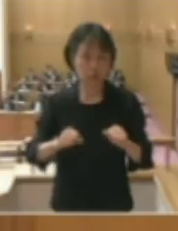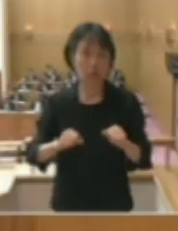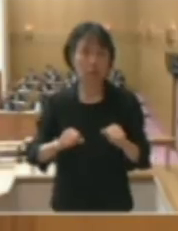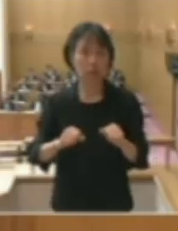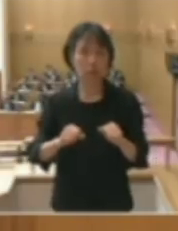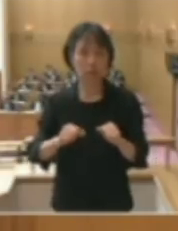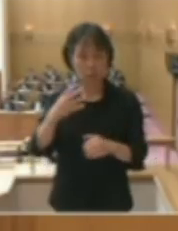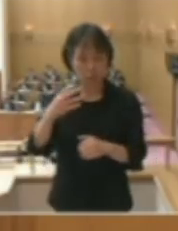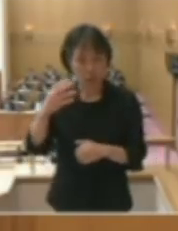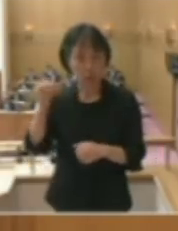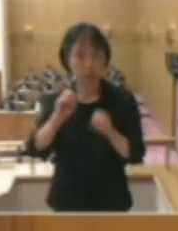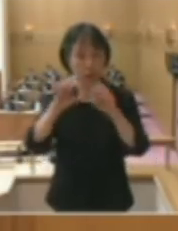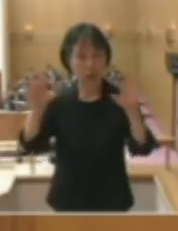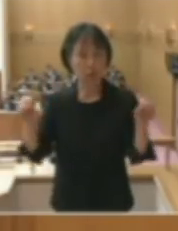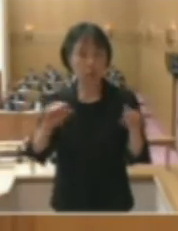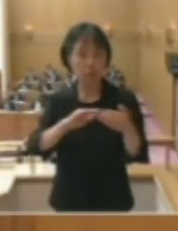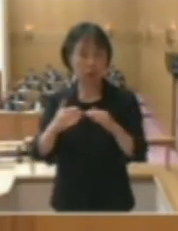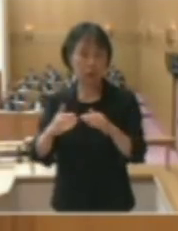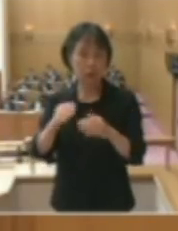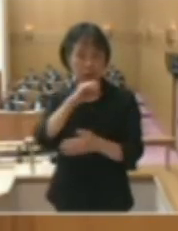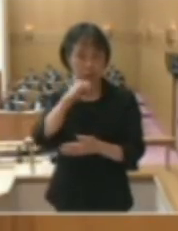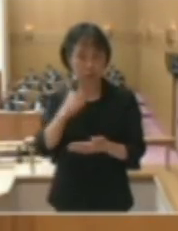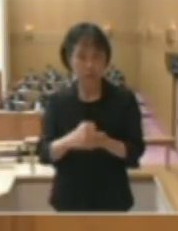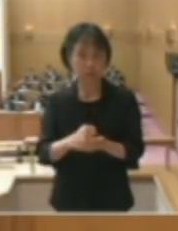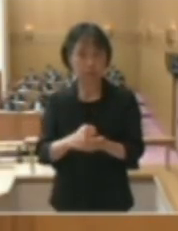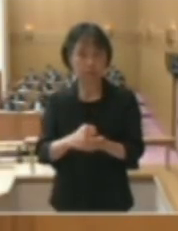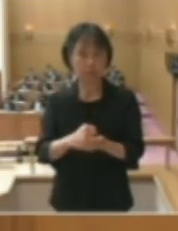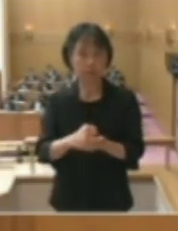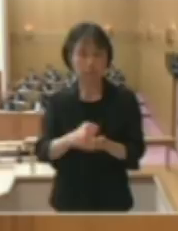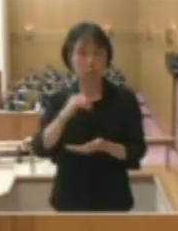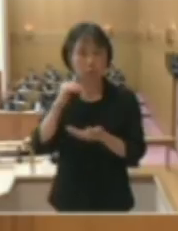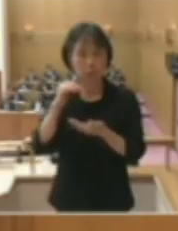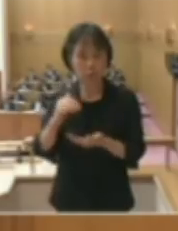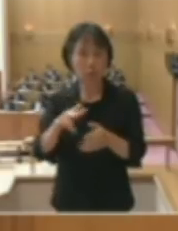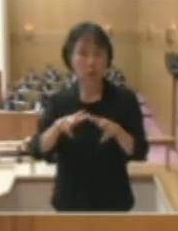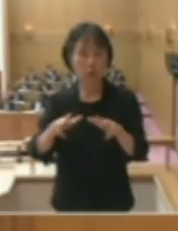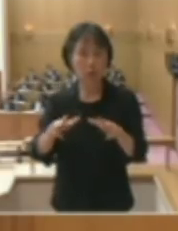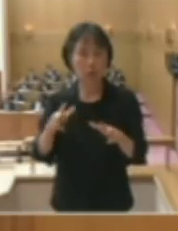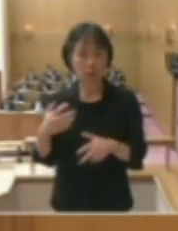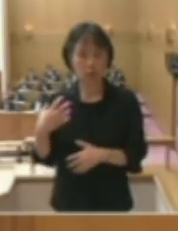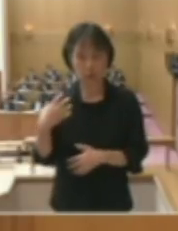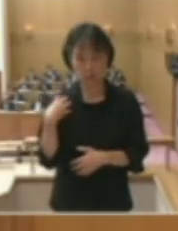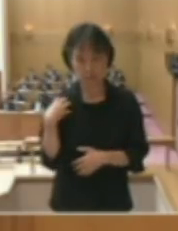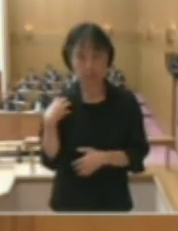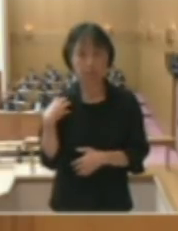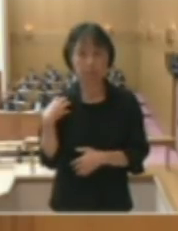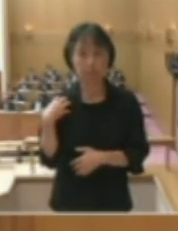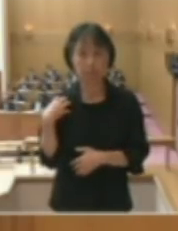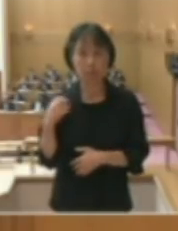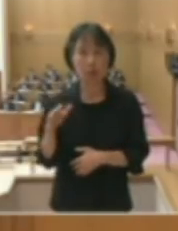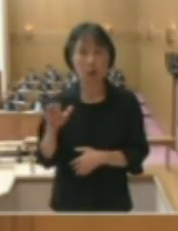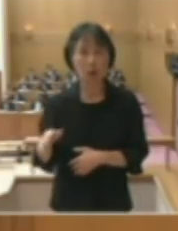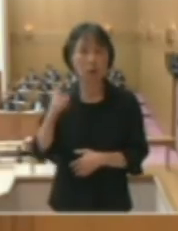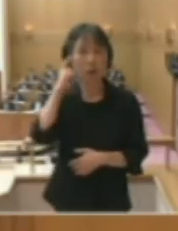ちた輝く都市を実現することが行政に課せられた使命であると考